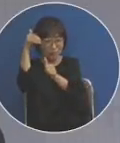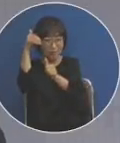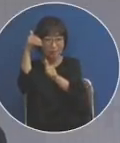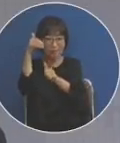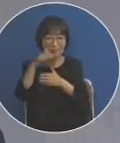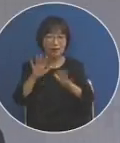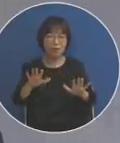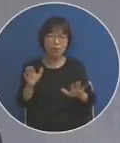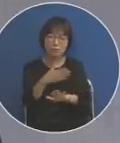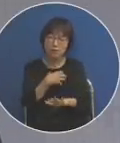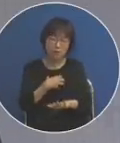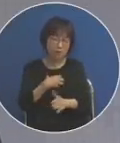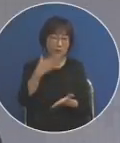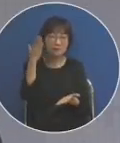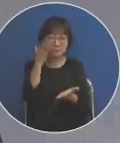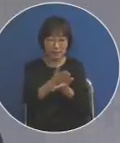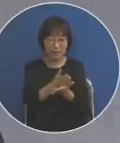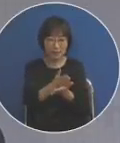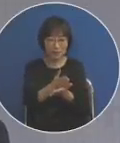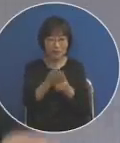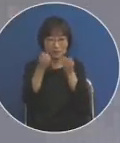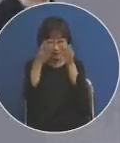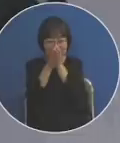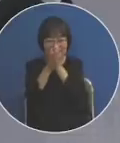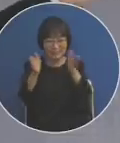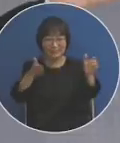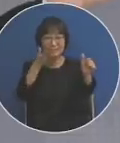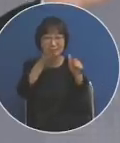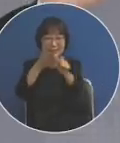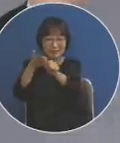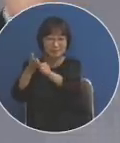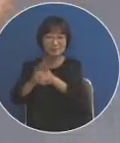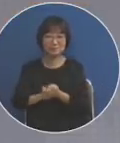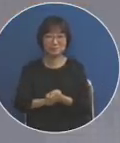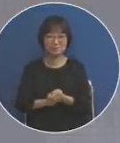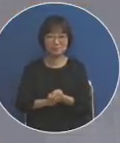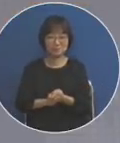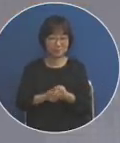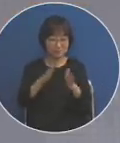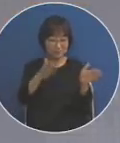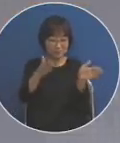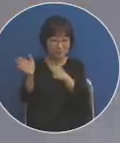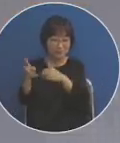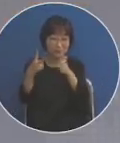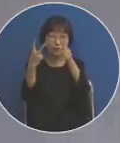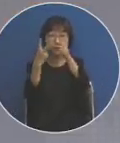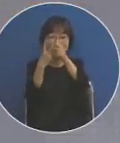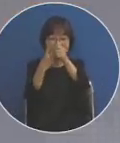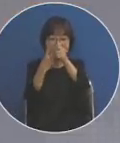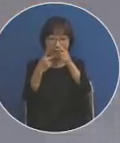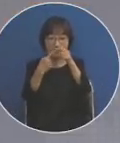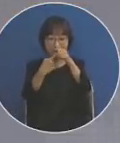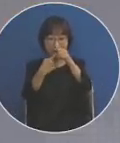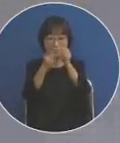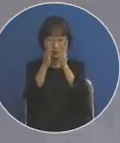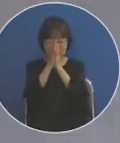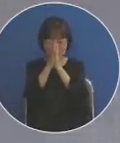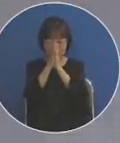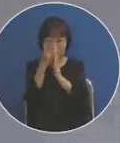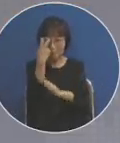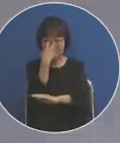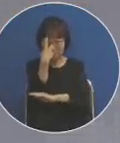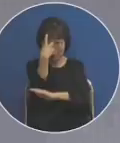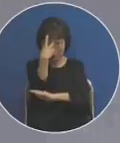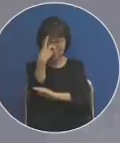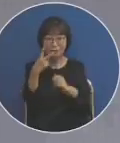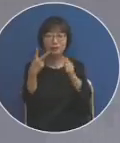it. Instead, really pray and begin. 두 번째 뭡니까? Number two, what is it? 길을 만들고 지키는 파수꾼으로 부르시는 거예요. He has called you as